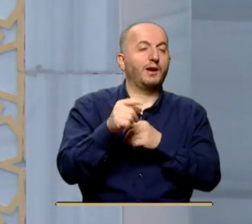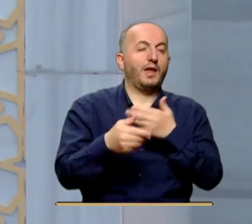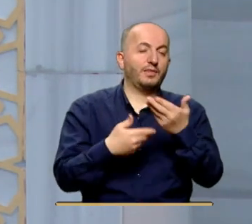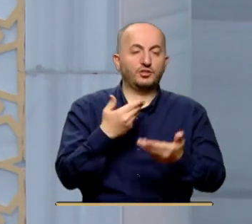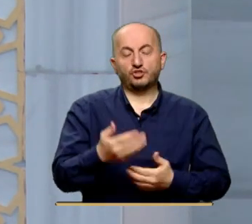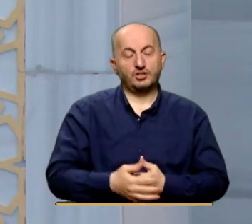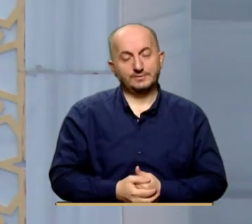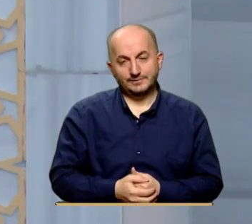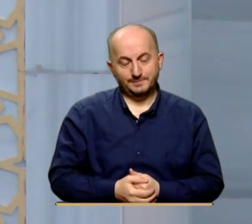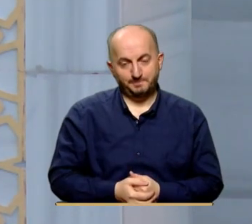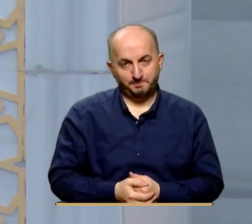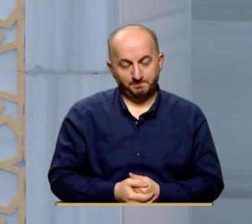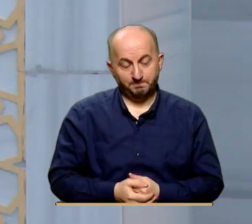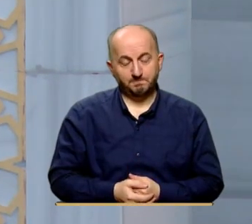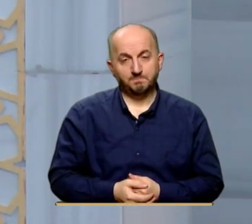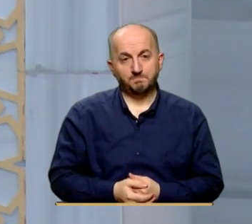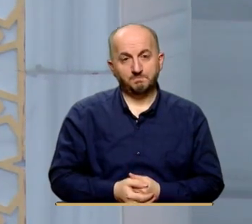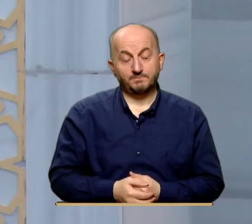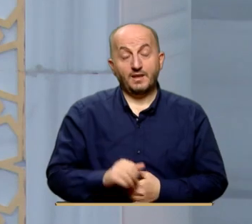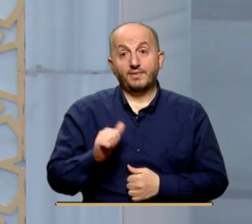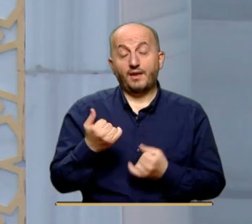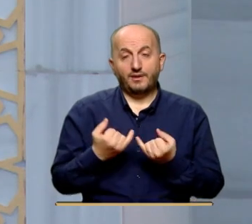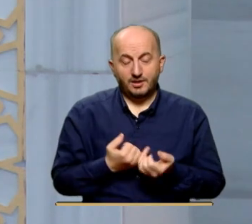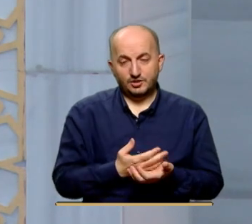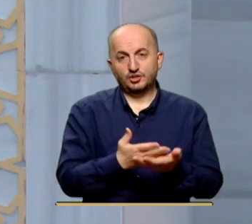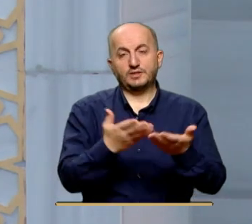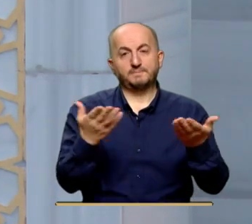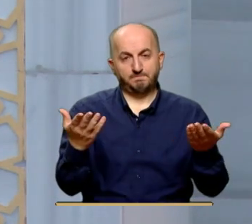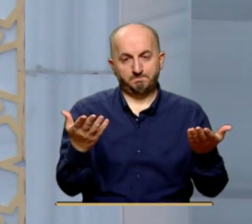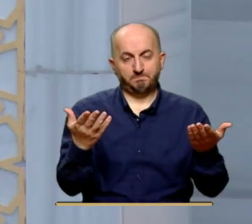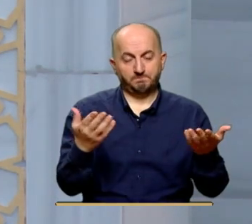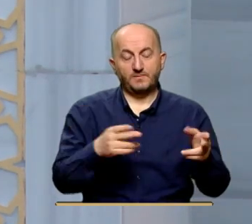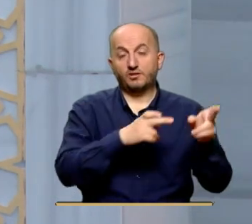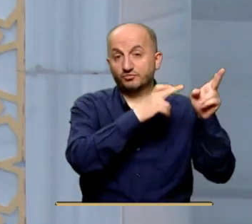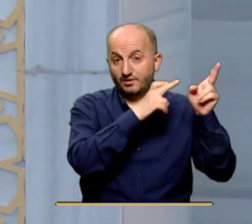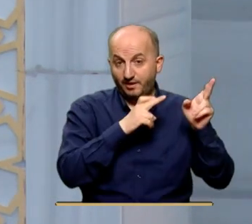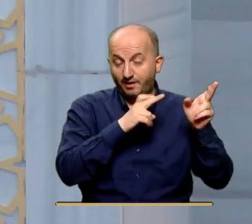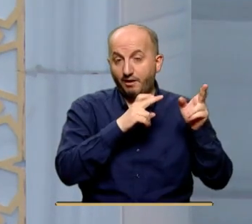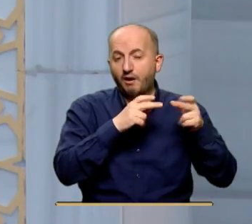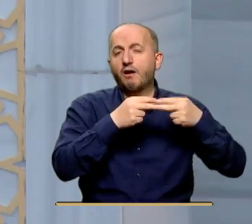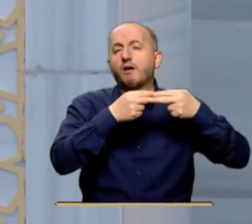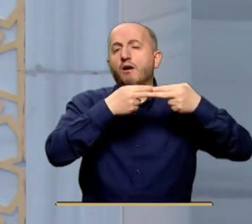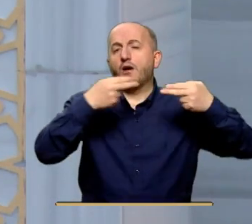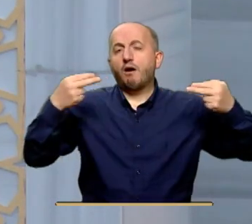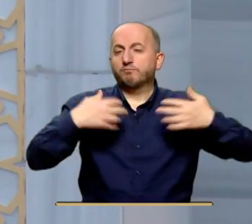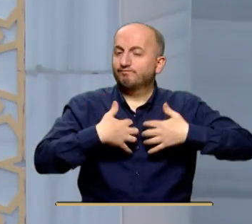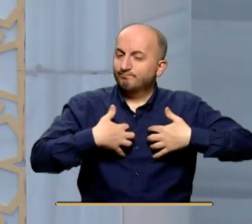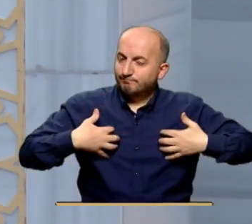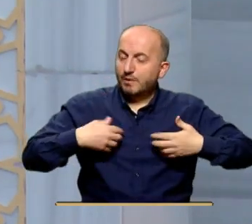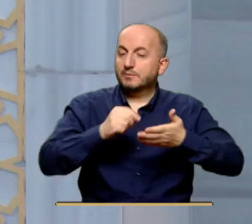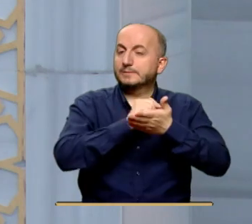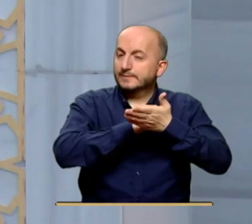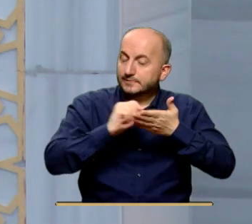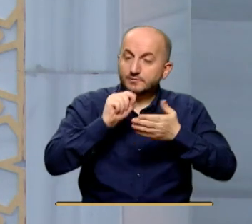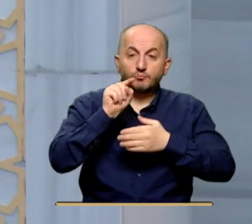duracağız. Tabii ki değerli kardeşlerim, Çanakkale destanı yazılırken işte